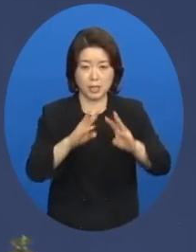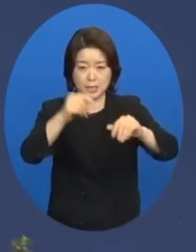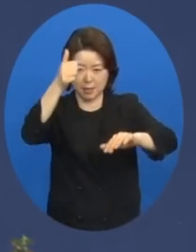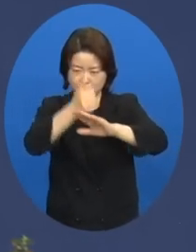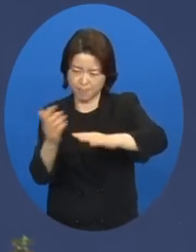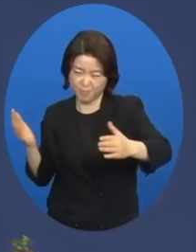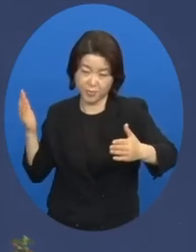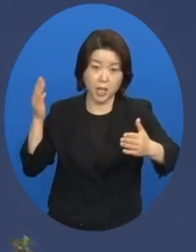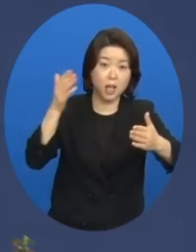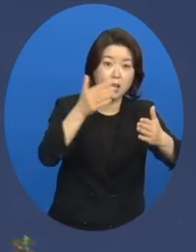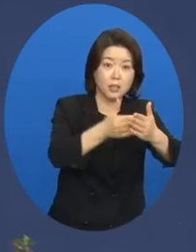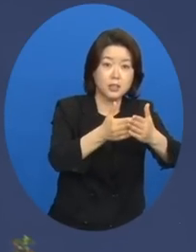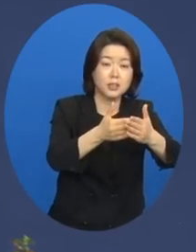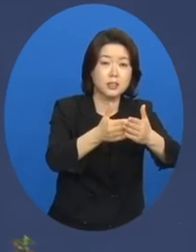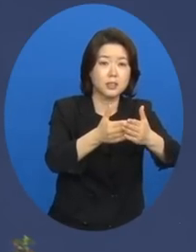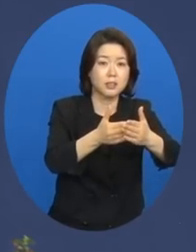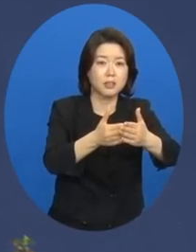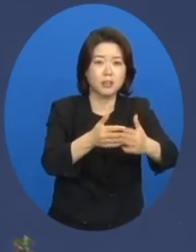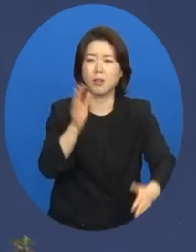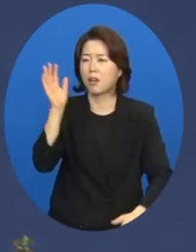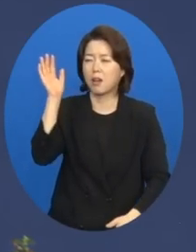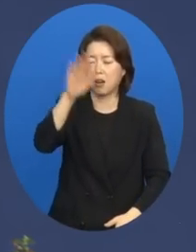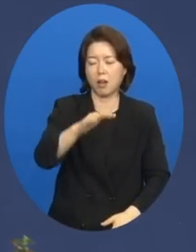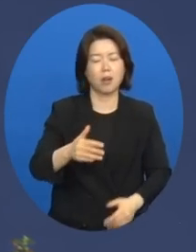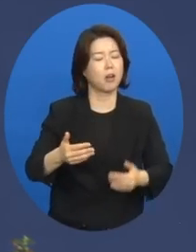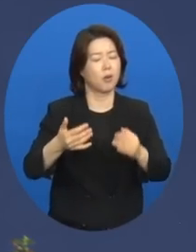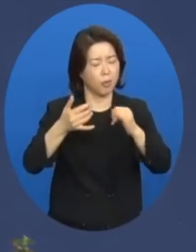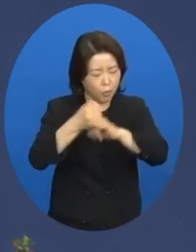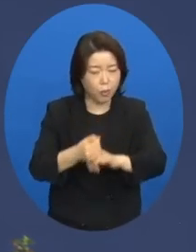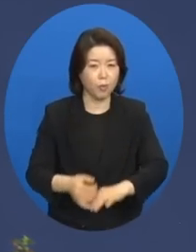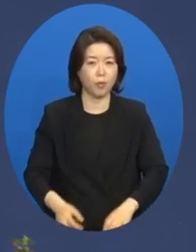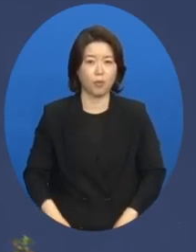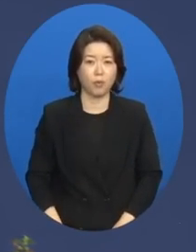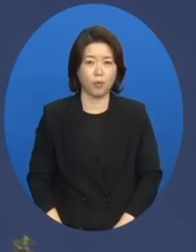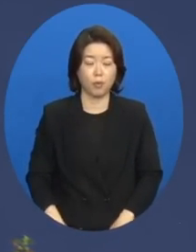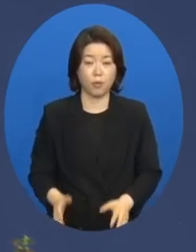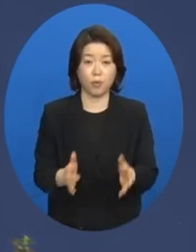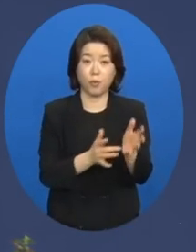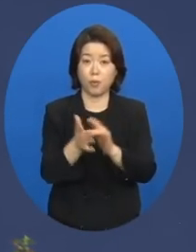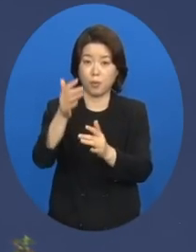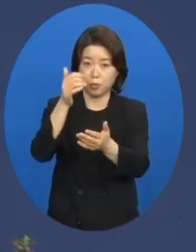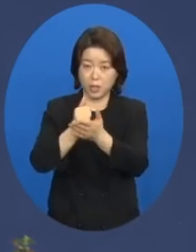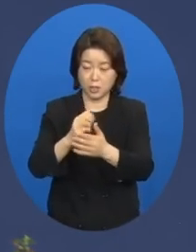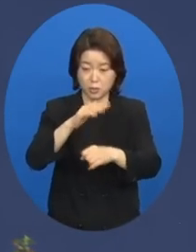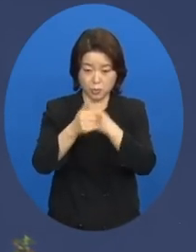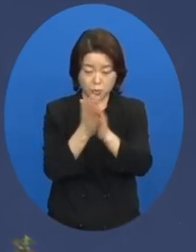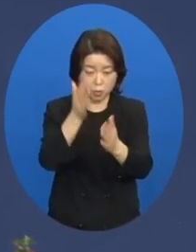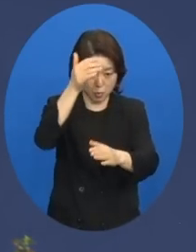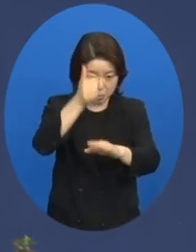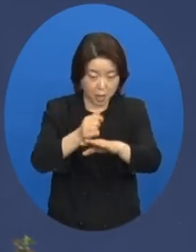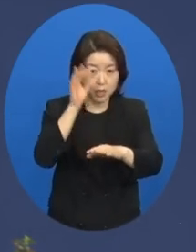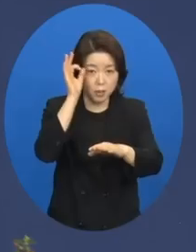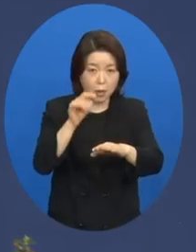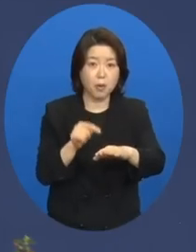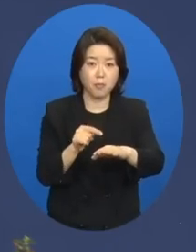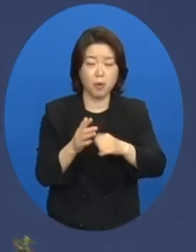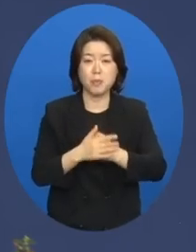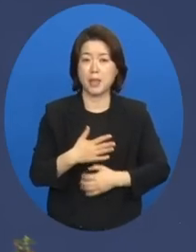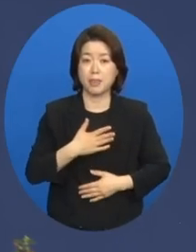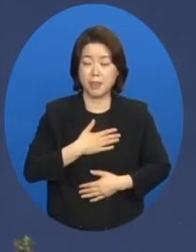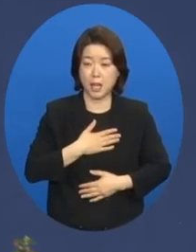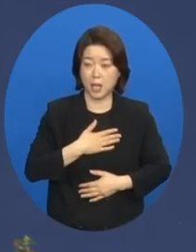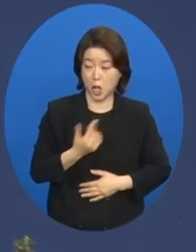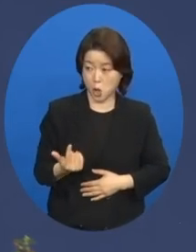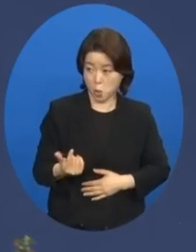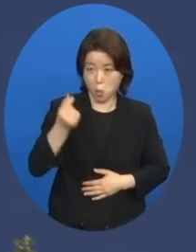땅끝까지 가지 않을 수가 없습니다. 예수님 성경의 마지막에 내가 곧